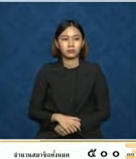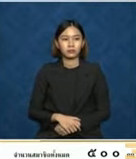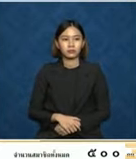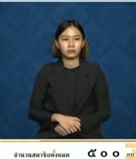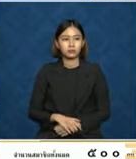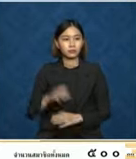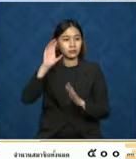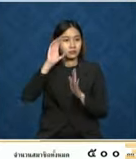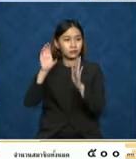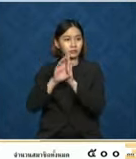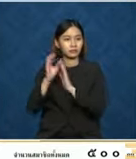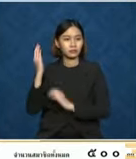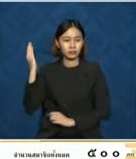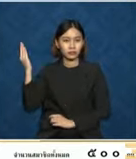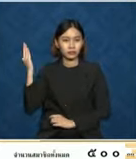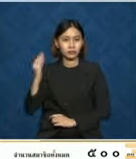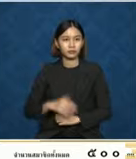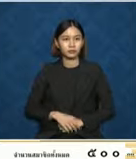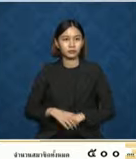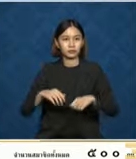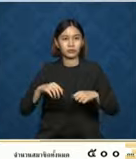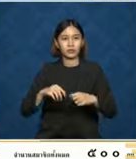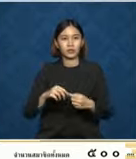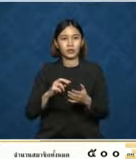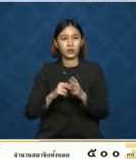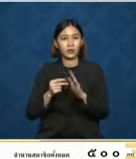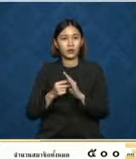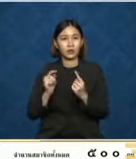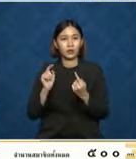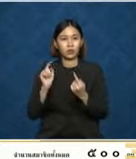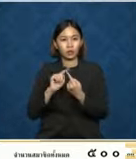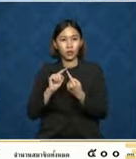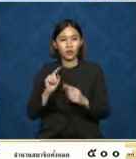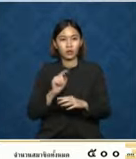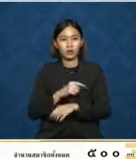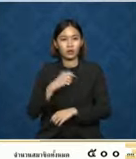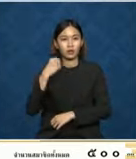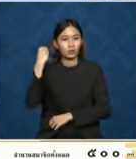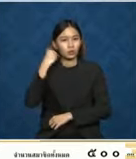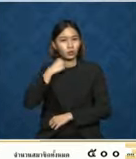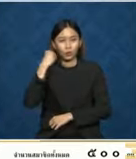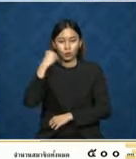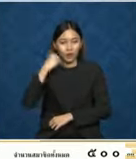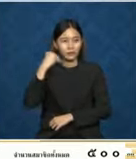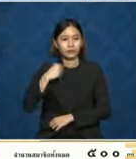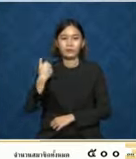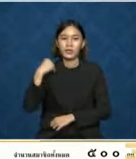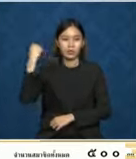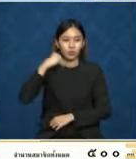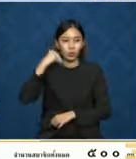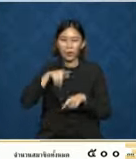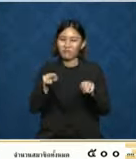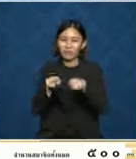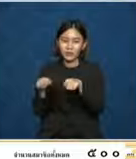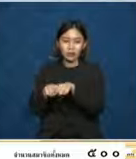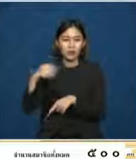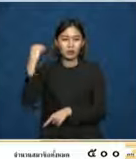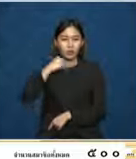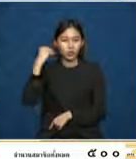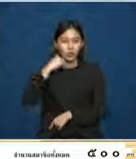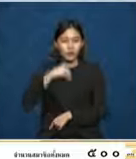นี่คือภาพนะคะที่บริเวณถนนสายพาน5ค่ะภาพนี้ไม่ได้เกิดขึ้นวันเว้นวันค่ะแต่เกิดขึ้นทุกวันค่ะหลายๆครั้งนะค